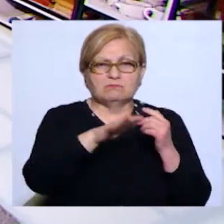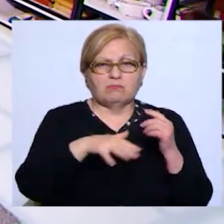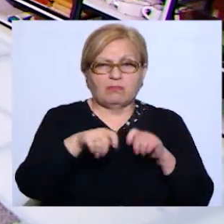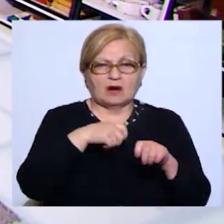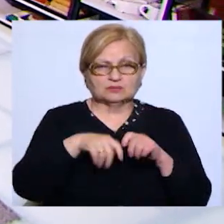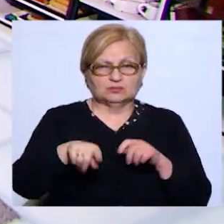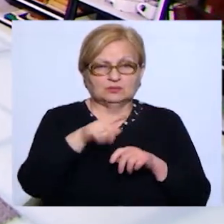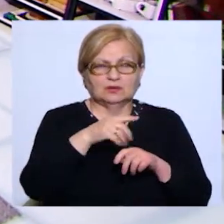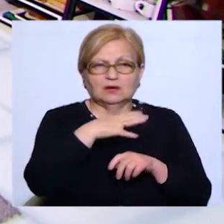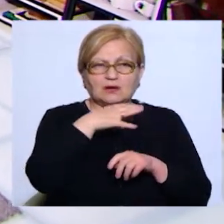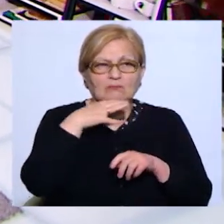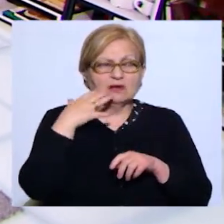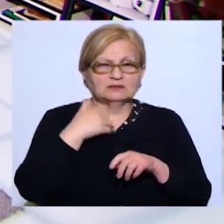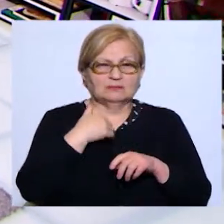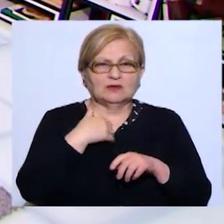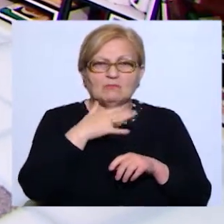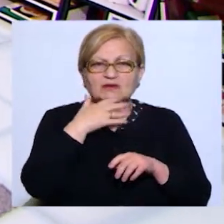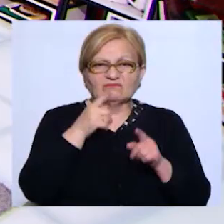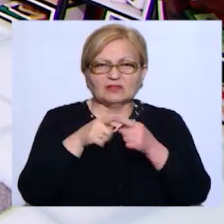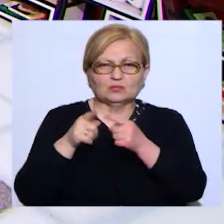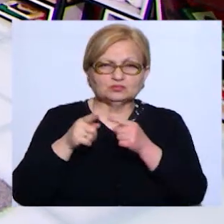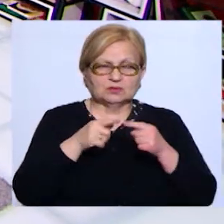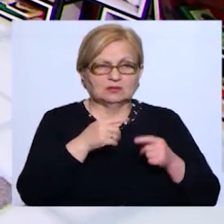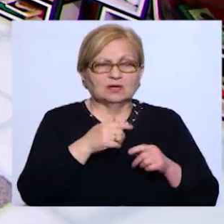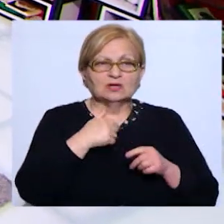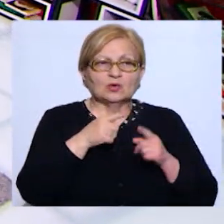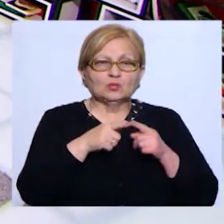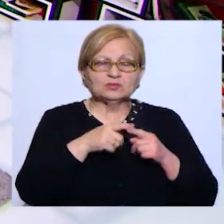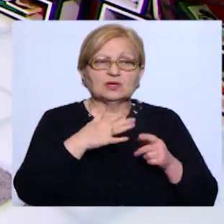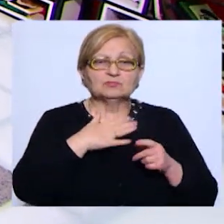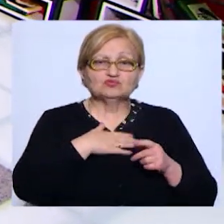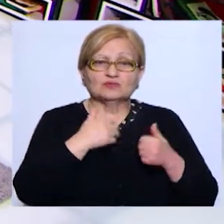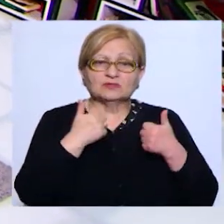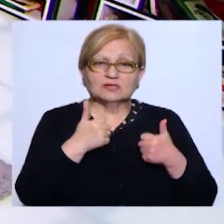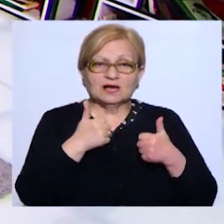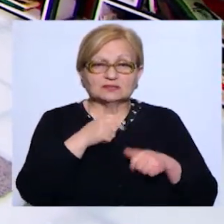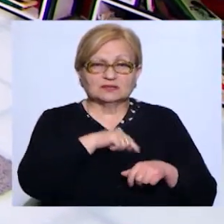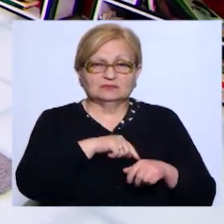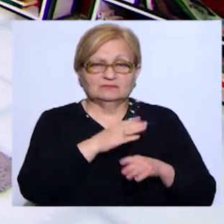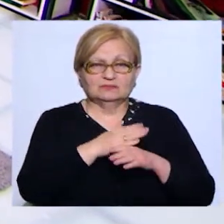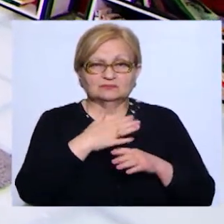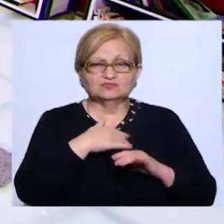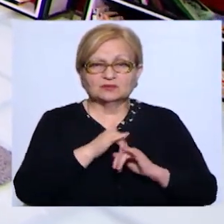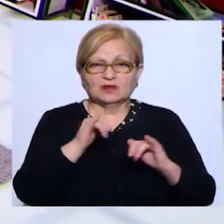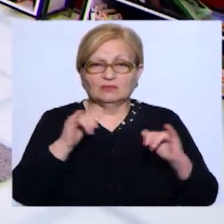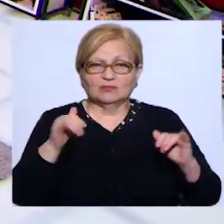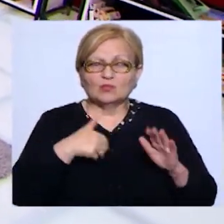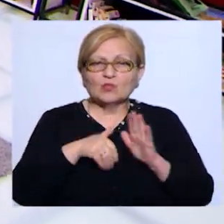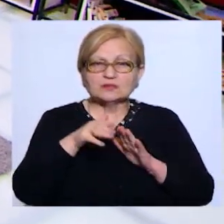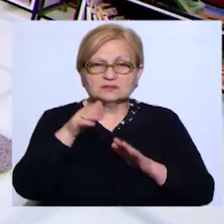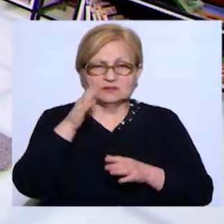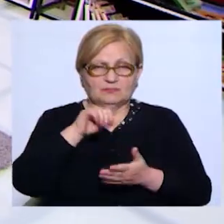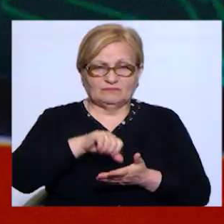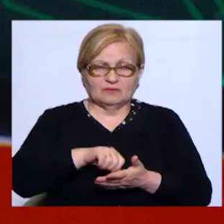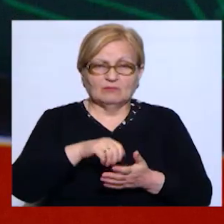ადამიანები მრავალკუთხედები ვართ და კუთხეები ჩვენი კარგი თვისებებია. მათი გაურკეცებით უკეთესები ხდებით, მაგრამ